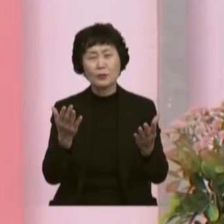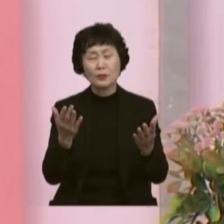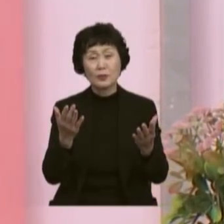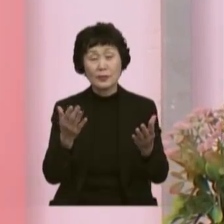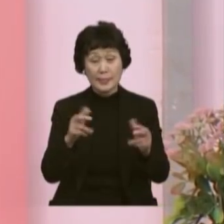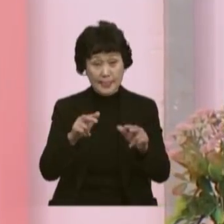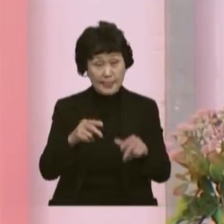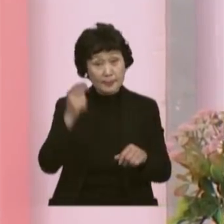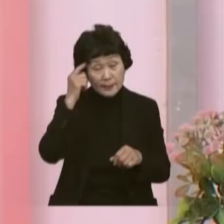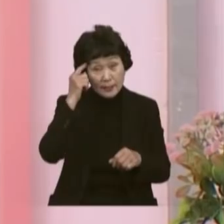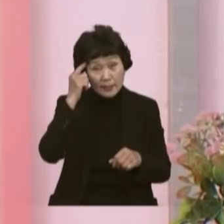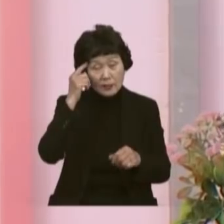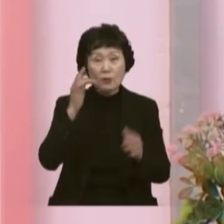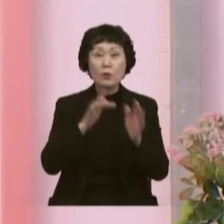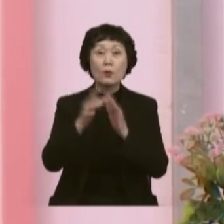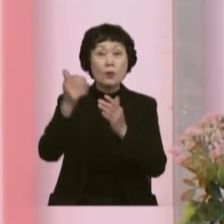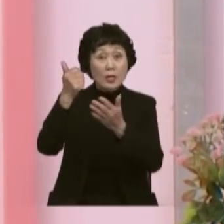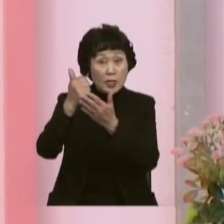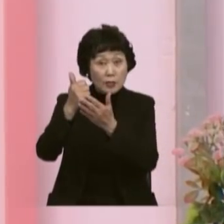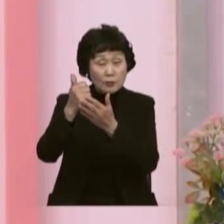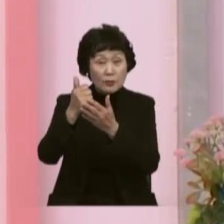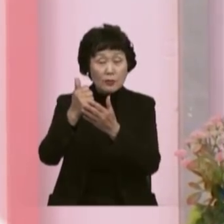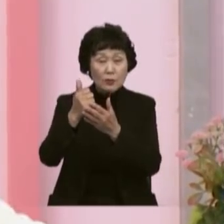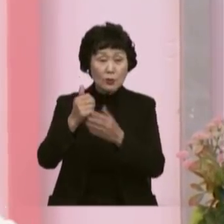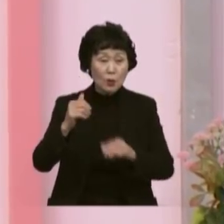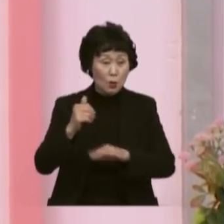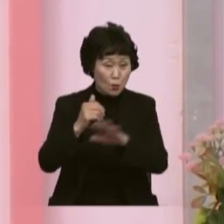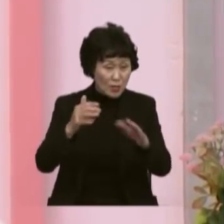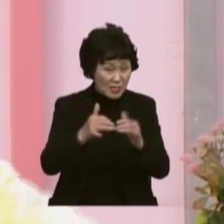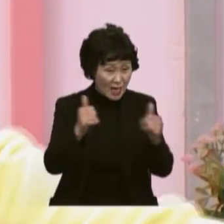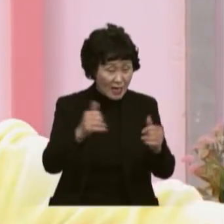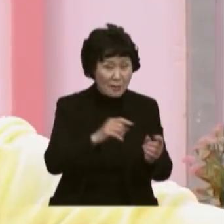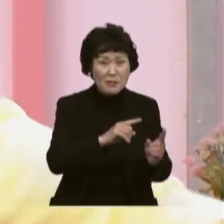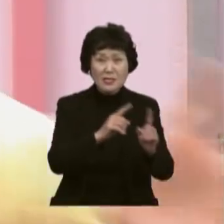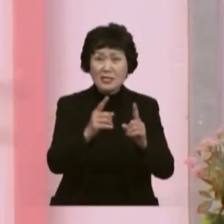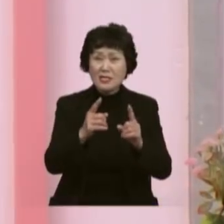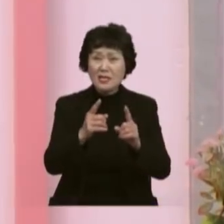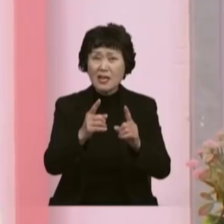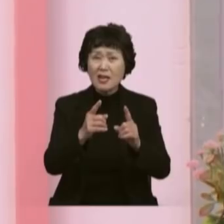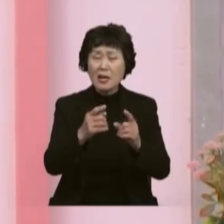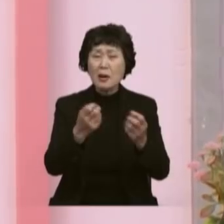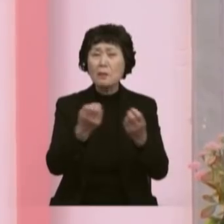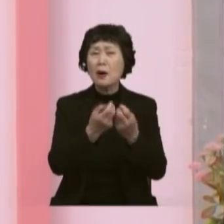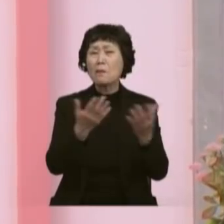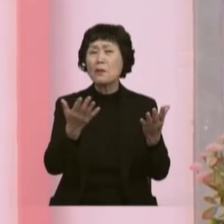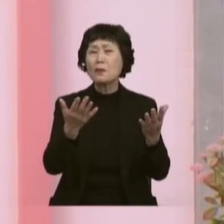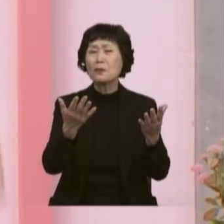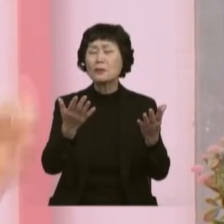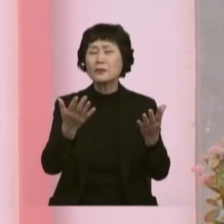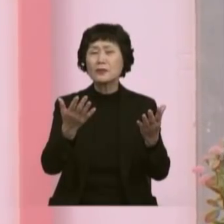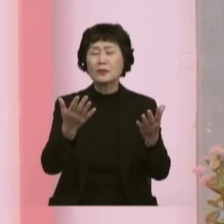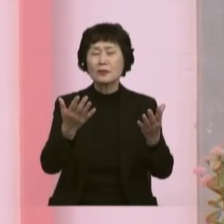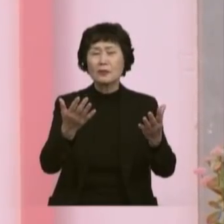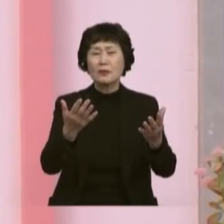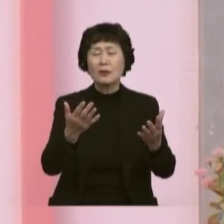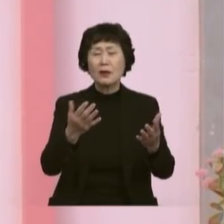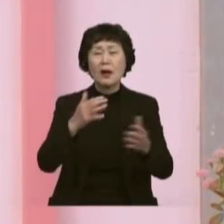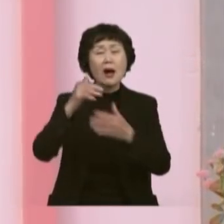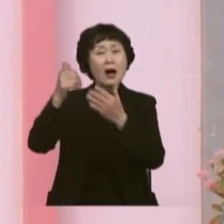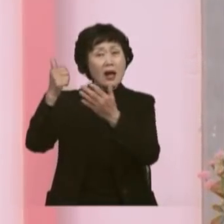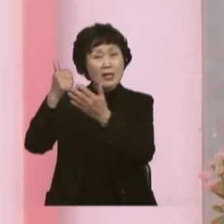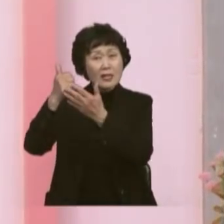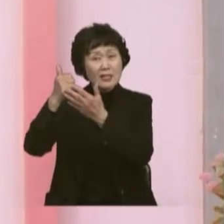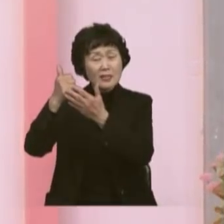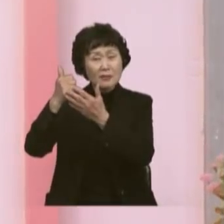예수님은 방법이 없어서. 왜? 맞아. 하나님은 자기 아들을 우리를 살리겠다고. 그 아들 대신